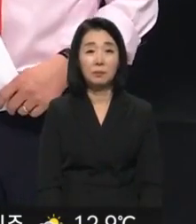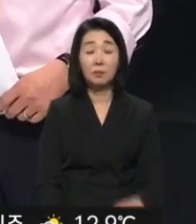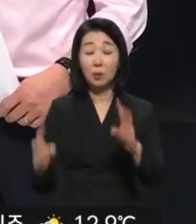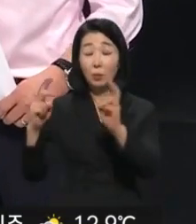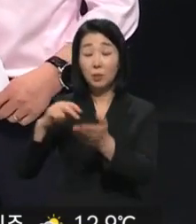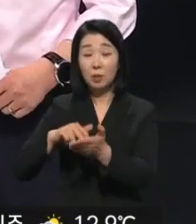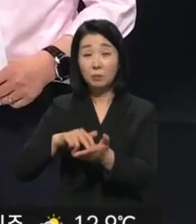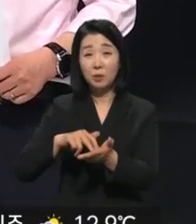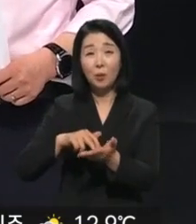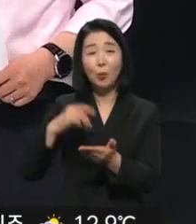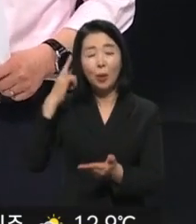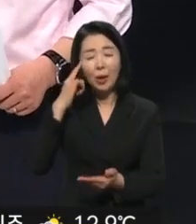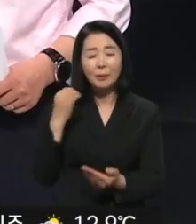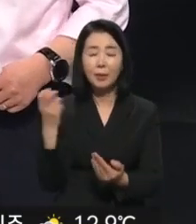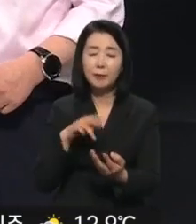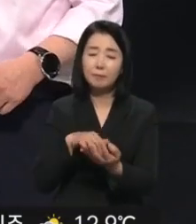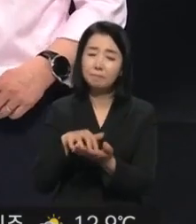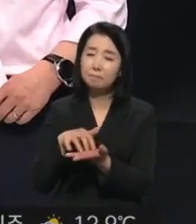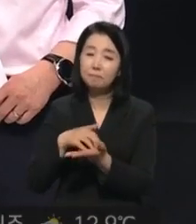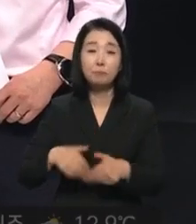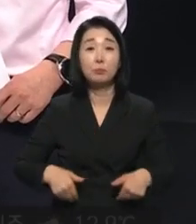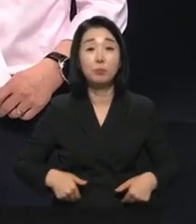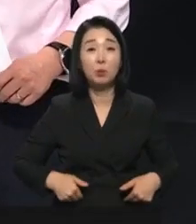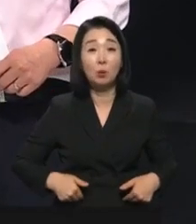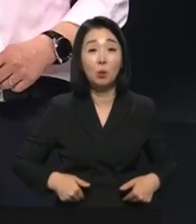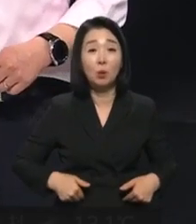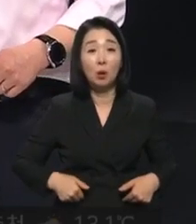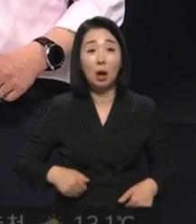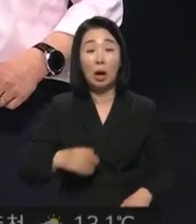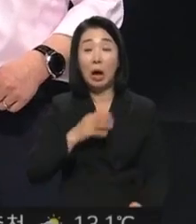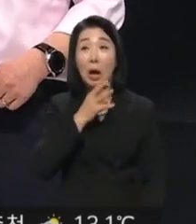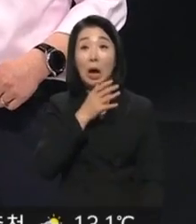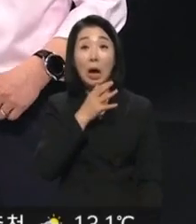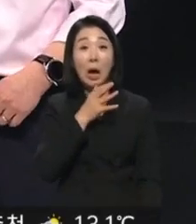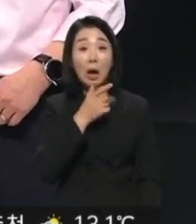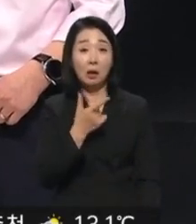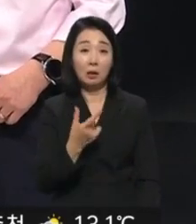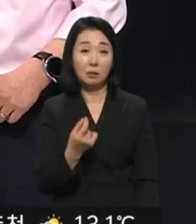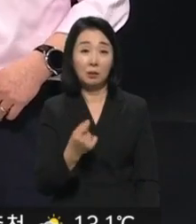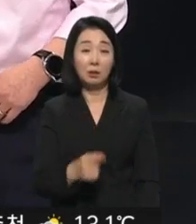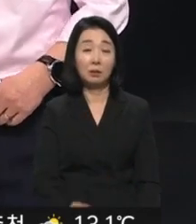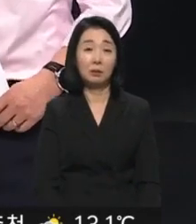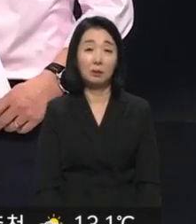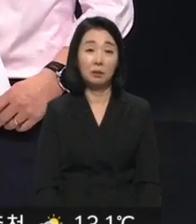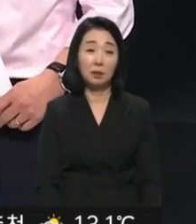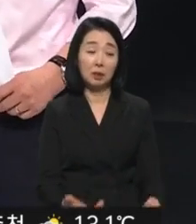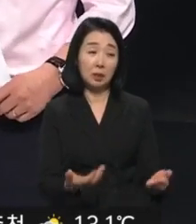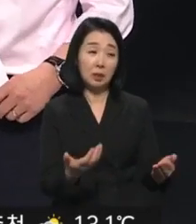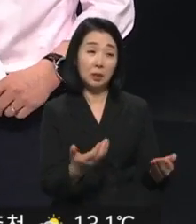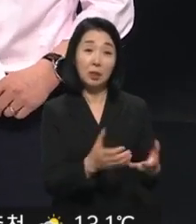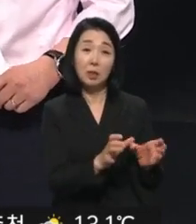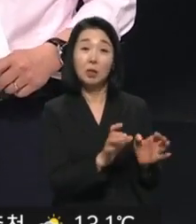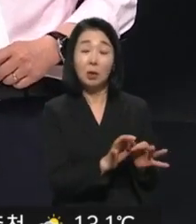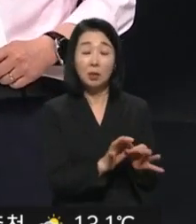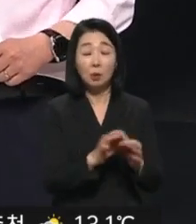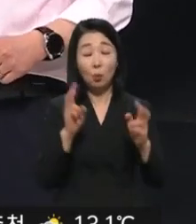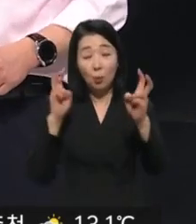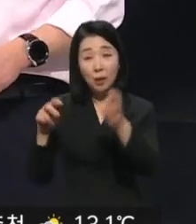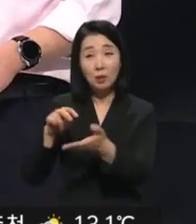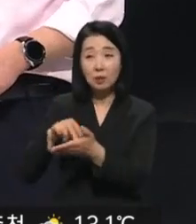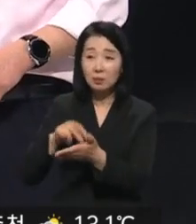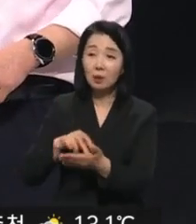사측에선 계산기를 다시 두드려 볼 수밖에 없겠죠. 아차 싶지 않을까요? 노동계도 경영계도